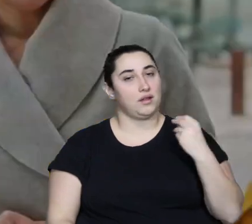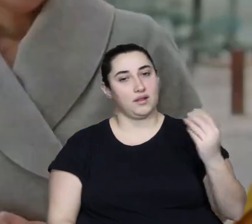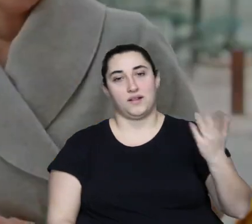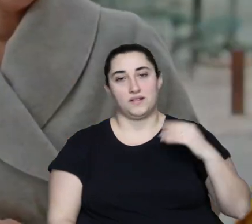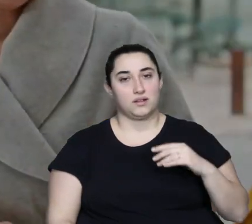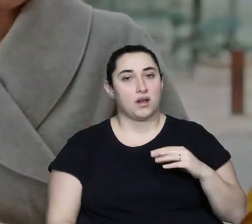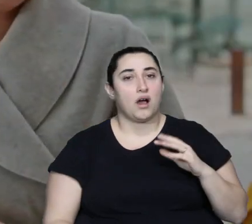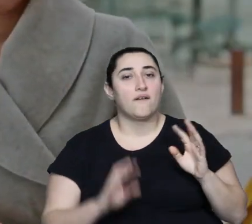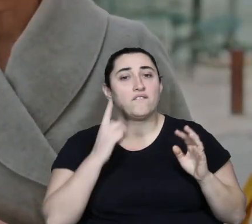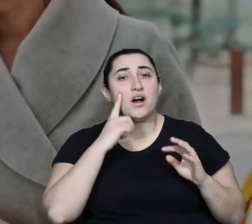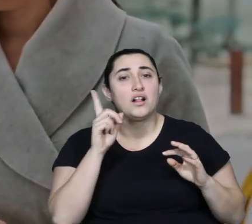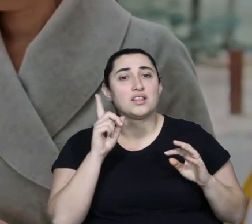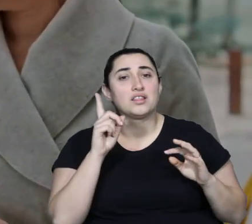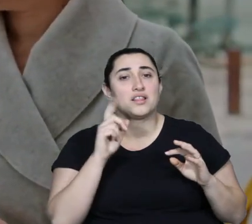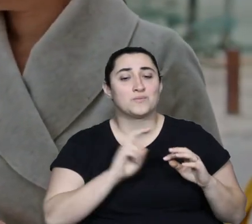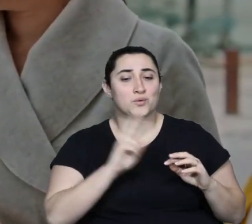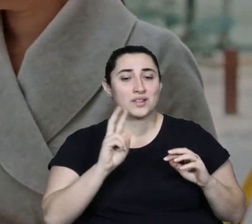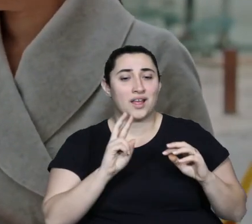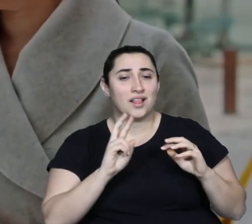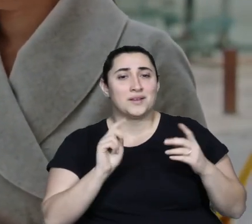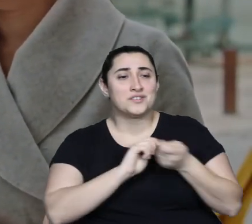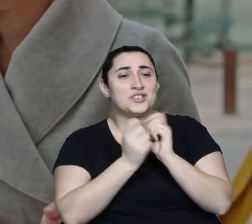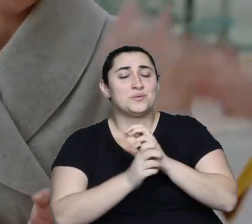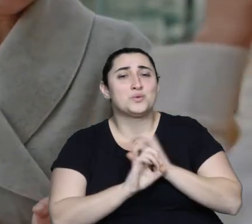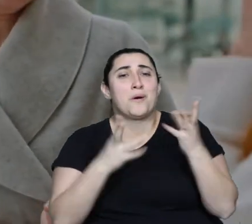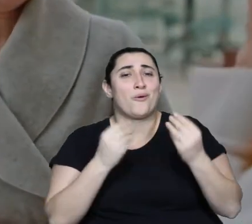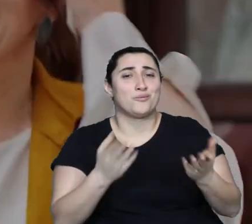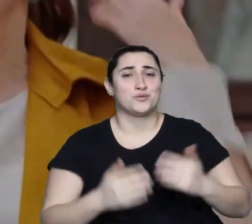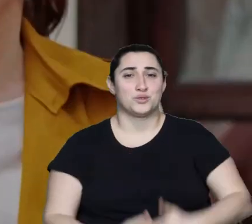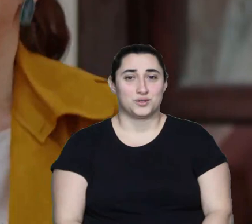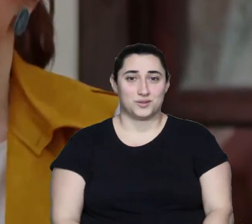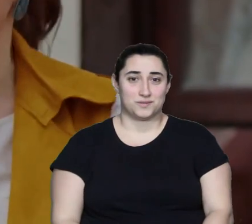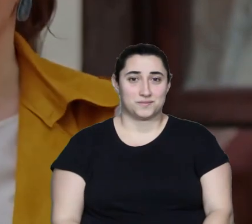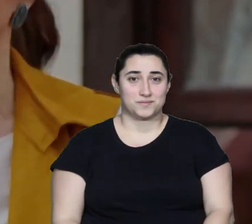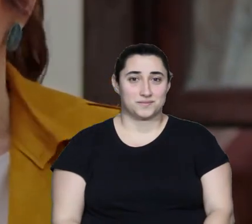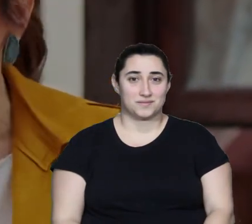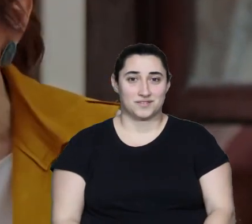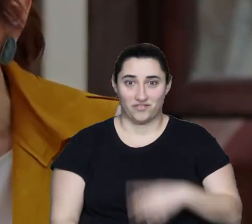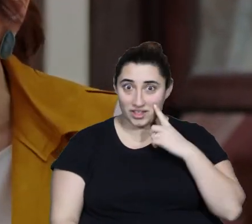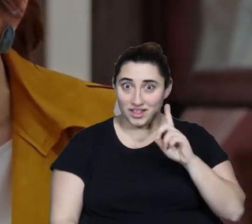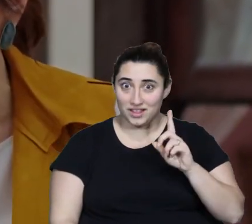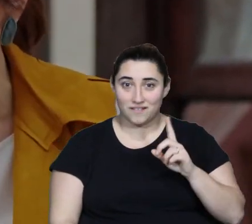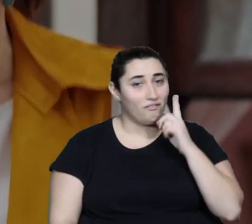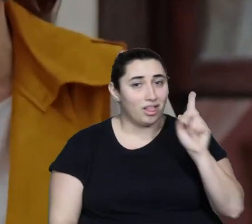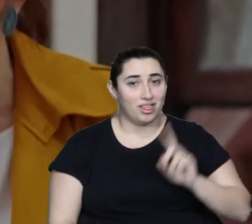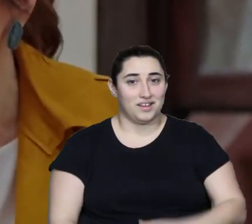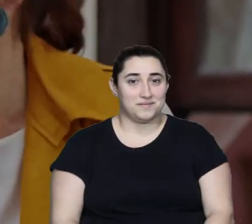kelime? Ay resmen bir stil danışmanının yontusundan düşmüşsün. Ay vallahi mi?